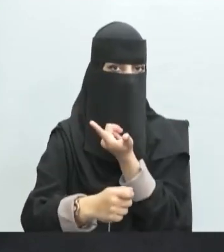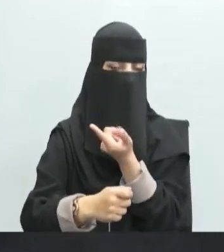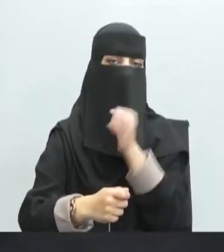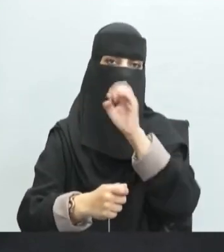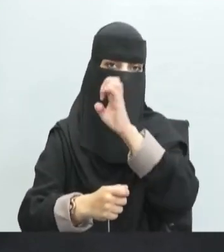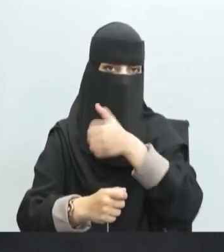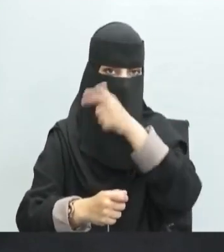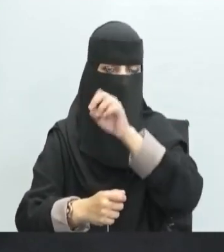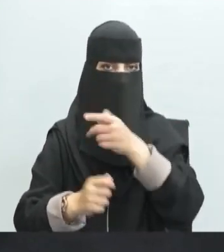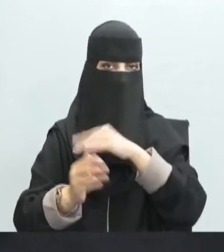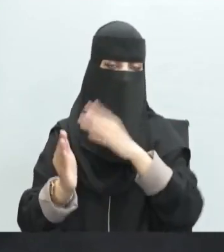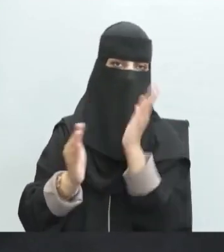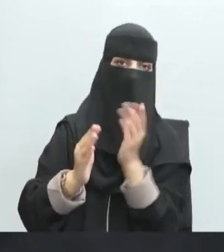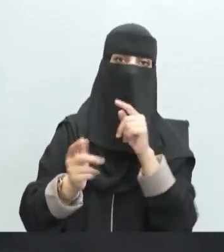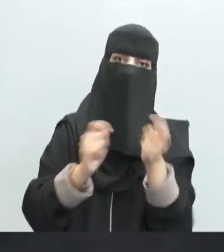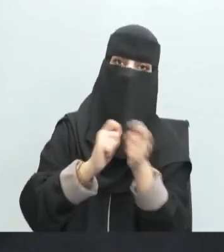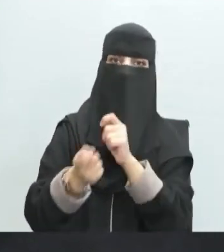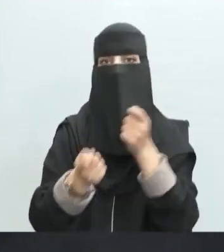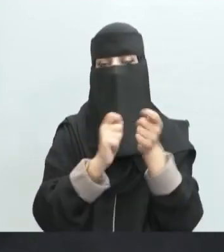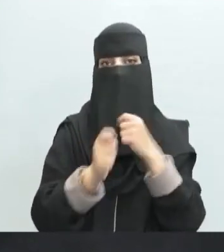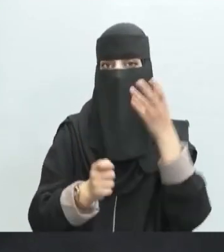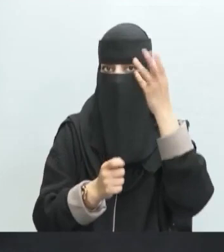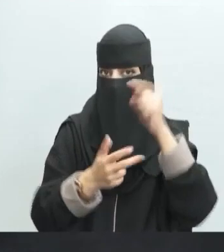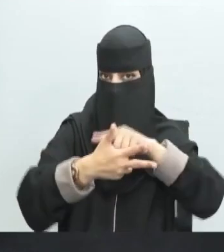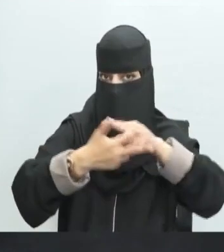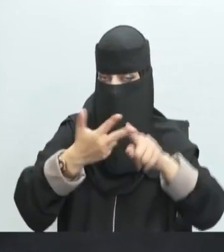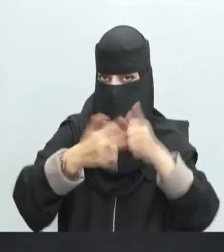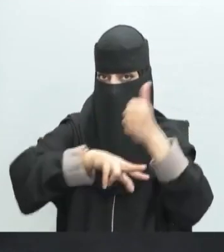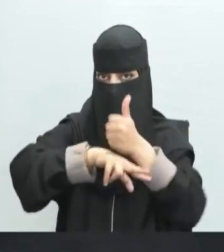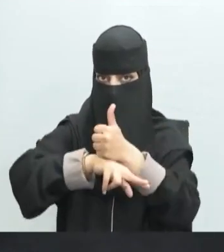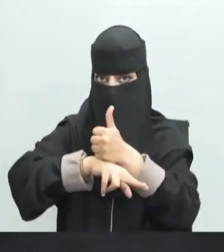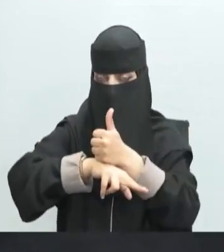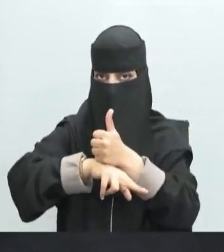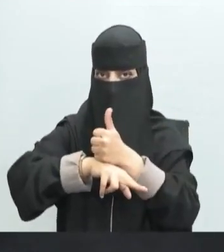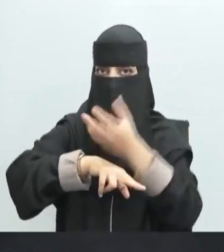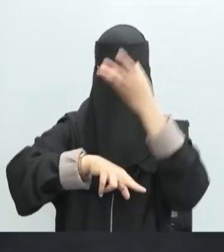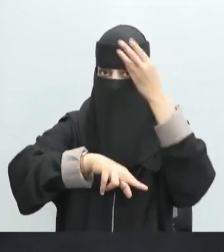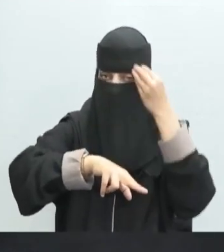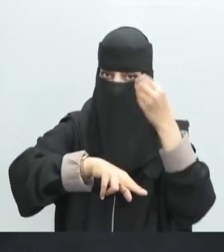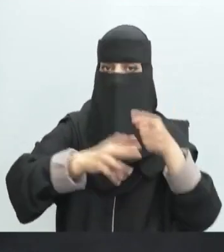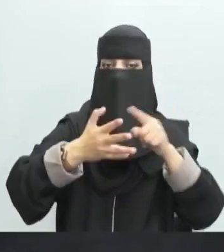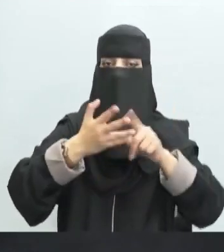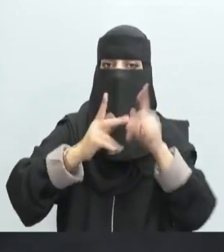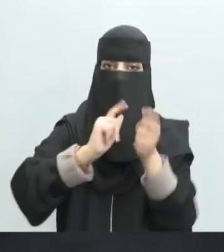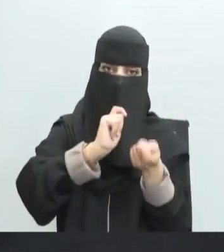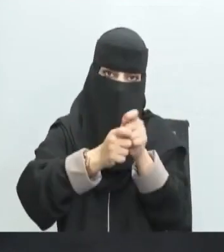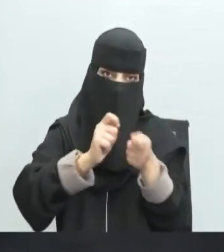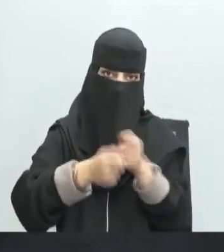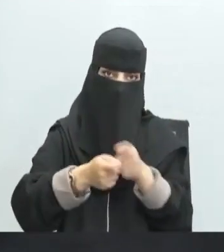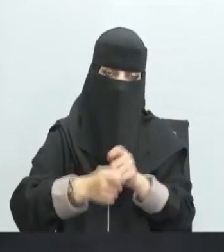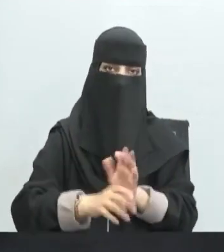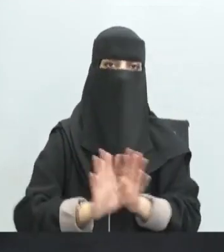المجاور على المقابل وهكذا اذا انت احفظ الثلاثه الاوله هذه والثلاثه الثانيه اعرف بس كل واحده منهن اللي